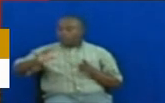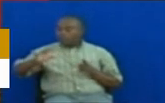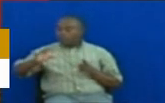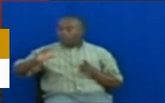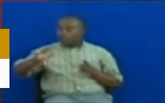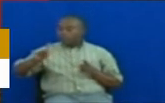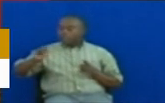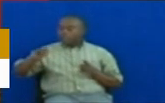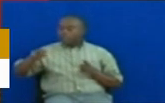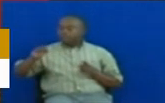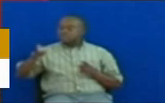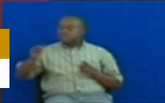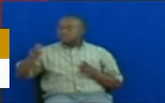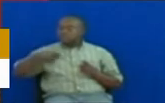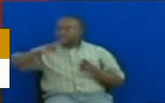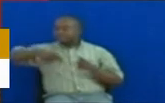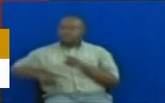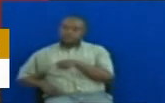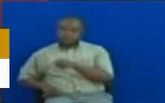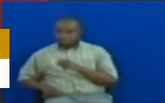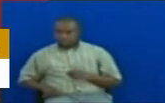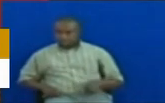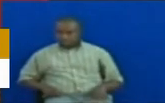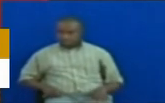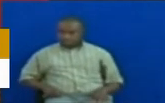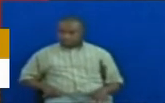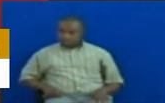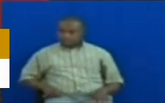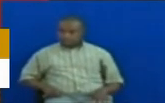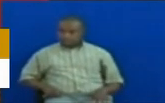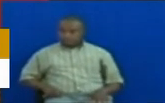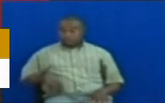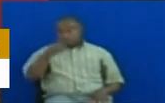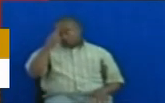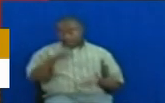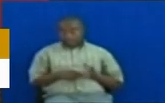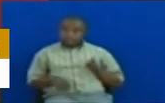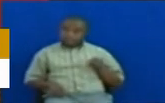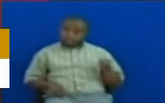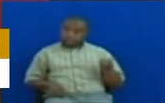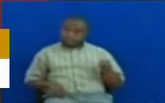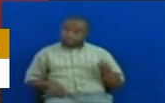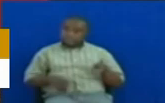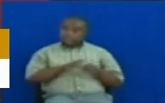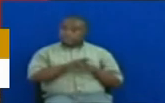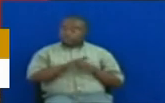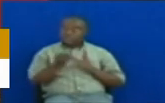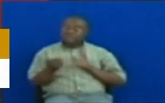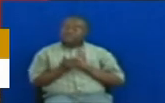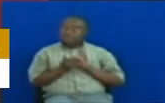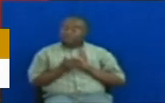pale ni taasisi, alivyo hivyo ni taasisi katika kufanya decision. Na ndio maana natumia hii sheria ya CEO wa Blera.